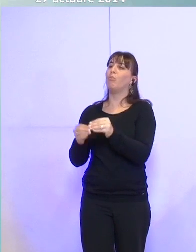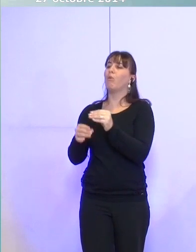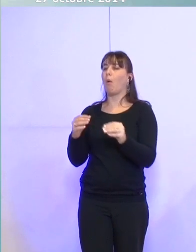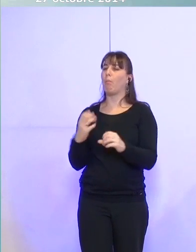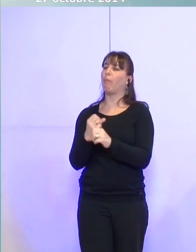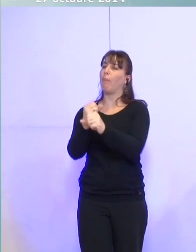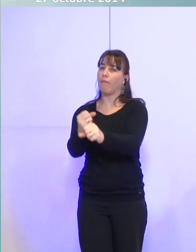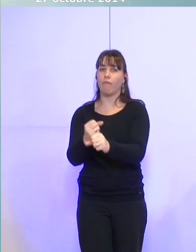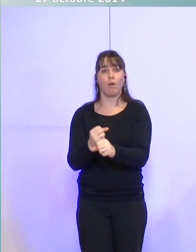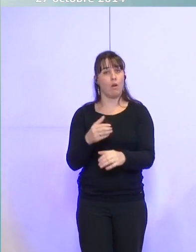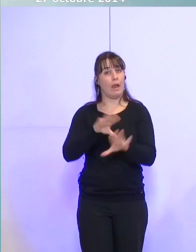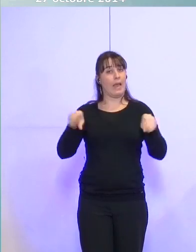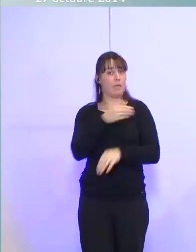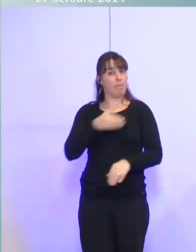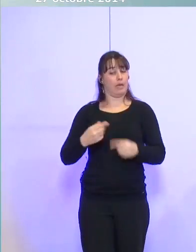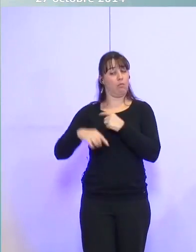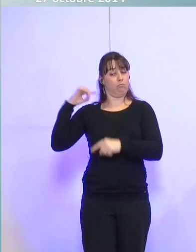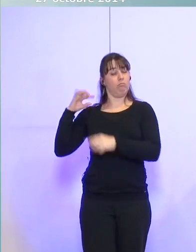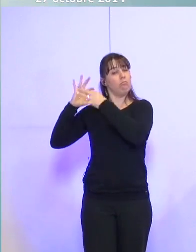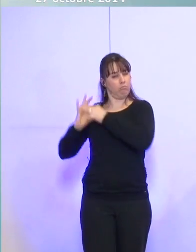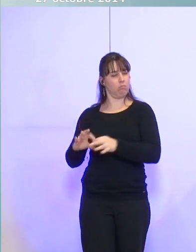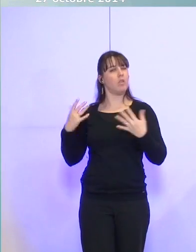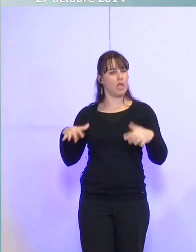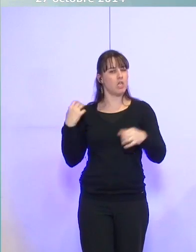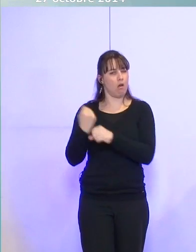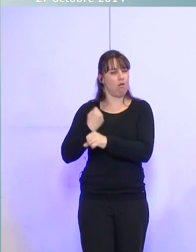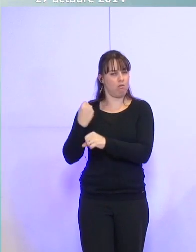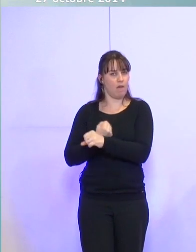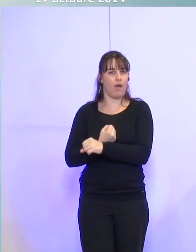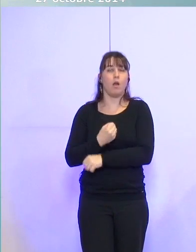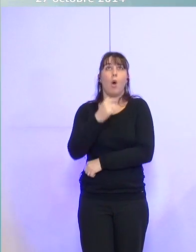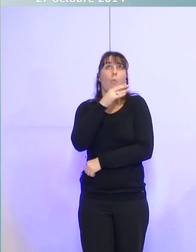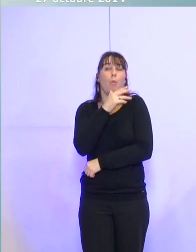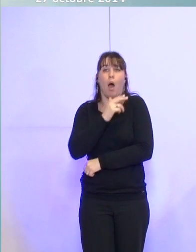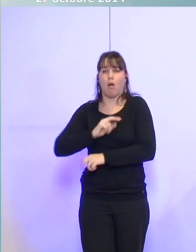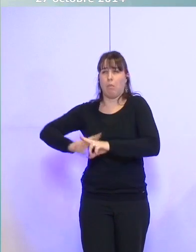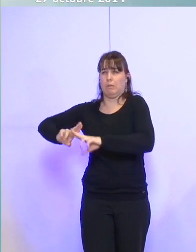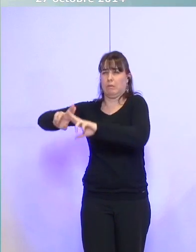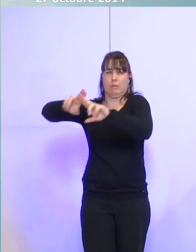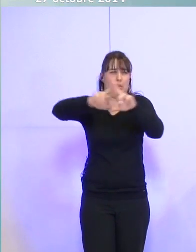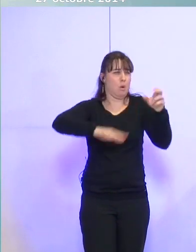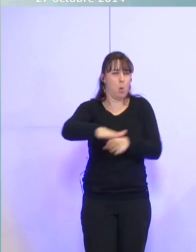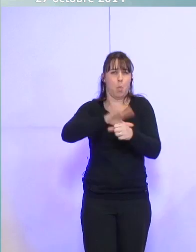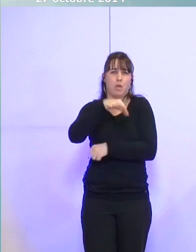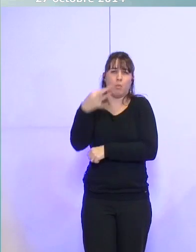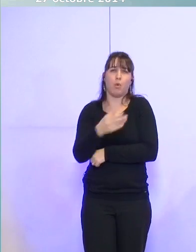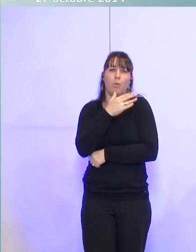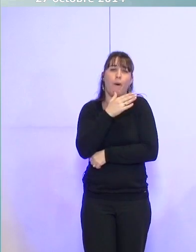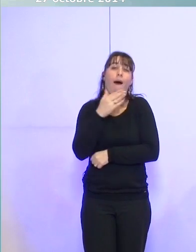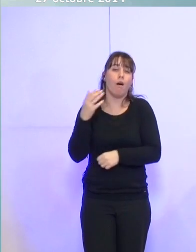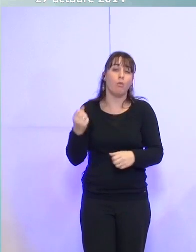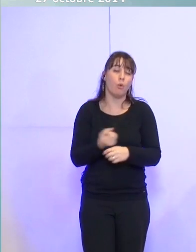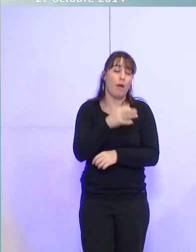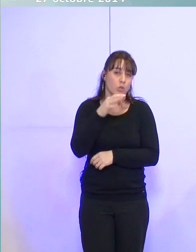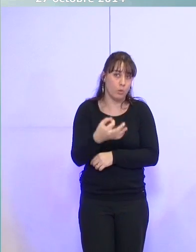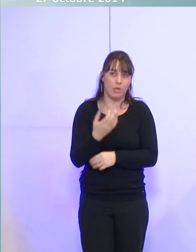effet sous la précédente municipalité. Ils ne permettent pas de rénover l'ensemble du bâtiment, malheureusement. Ils